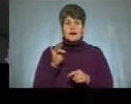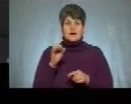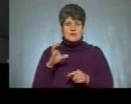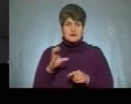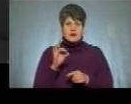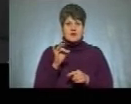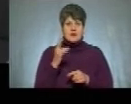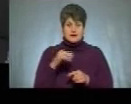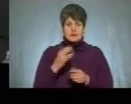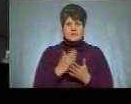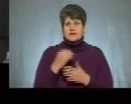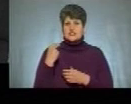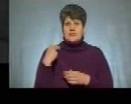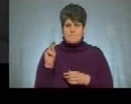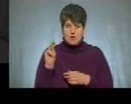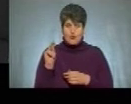став чемпіоном